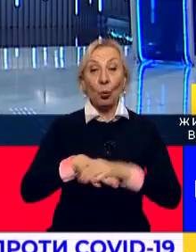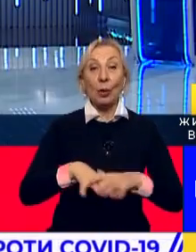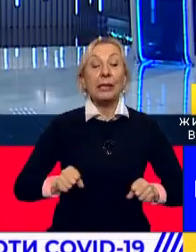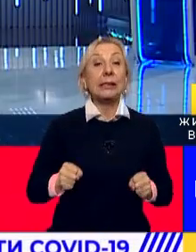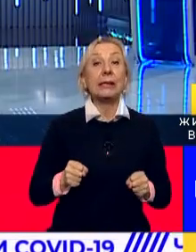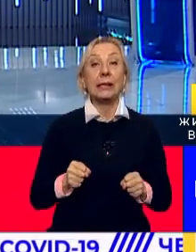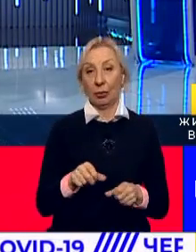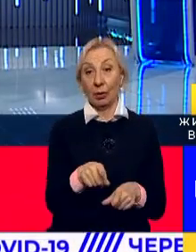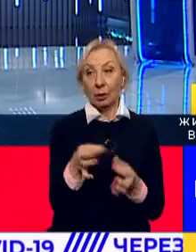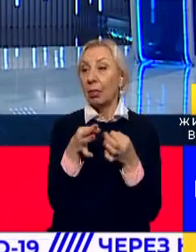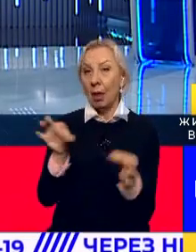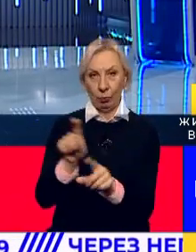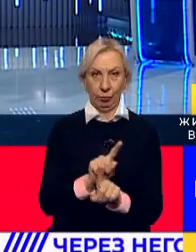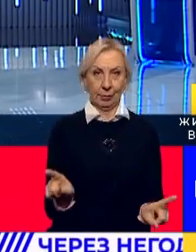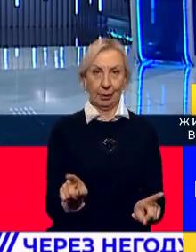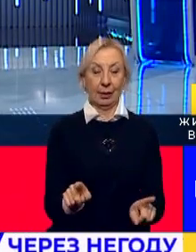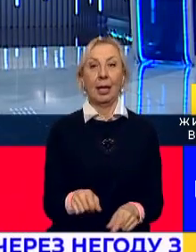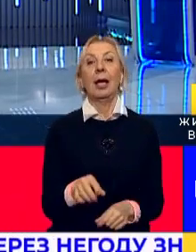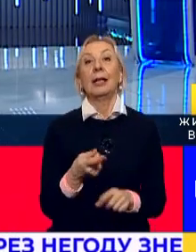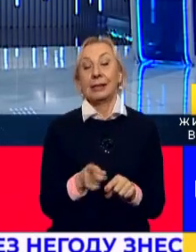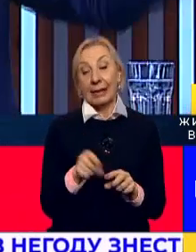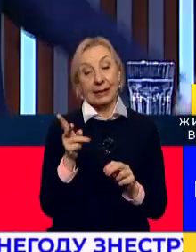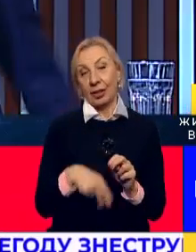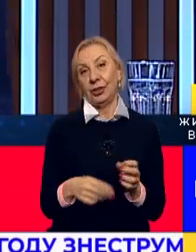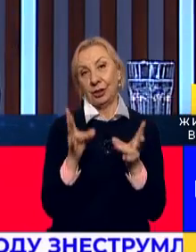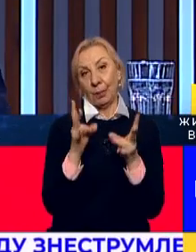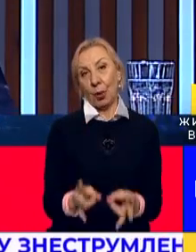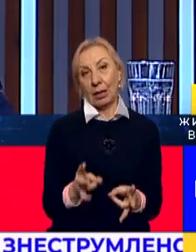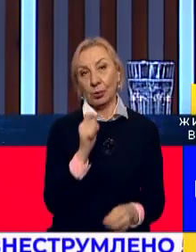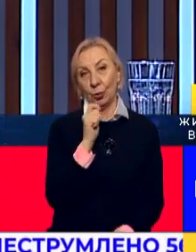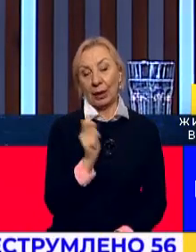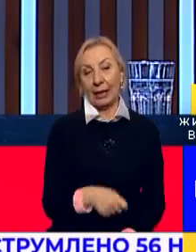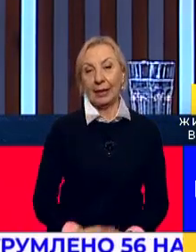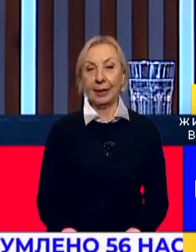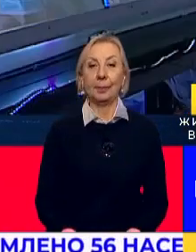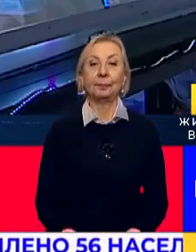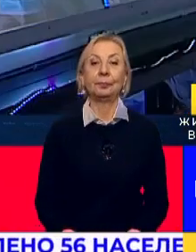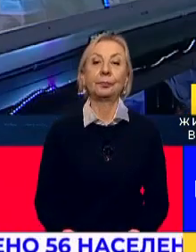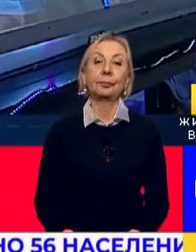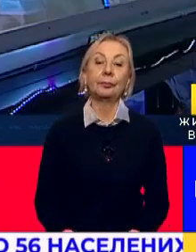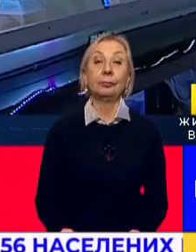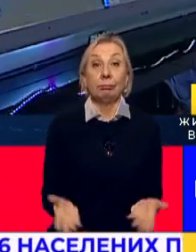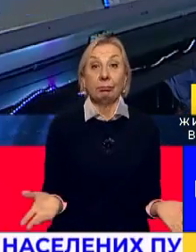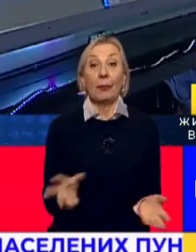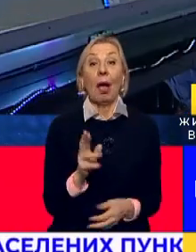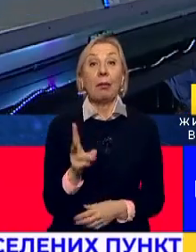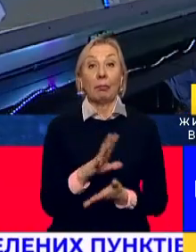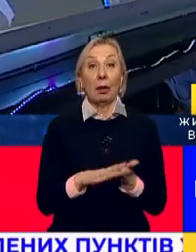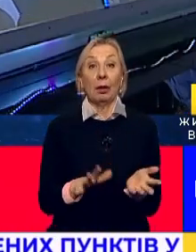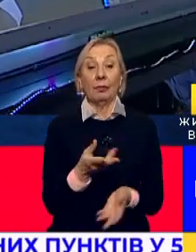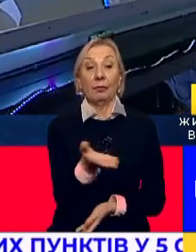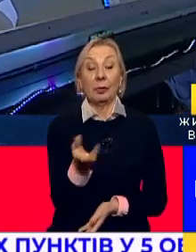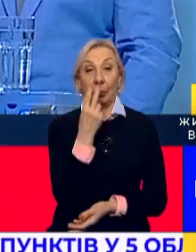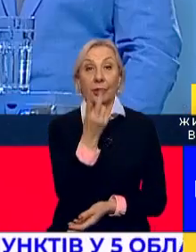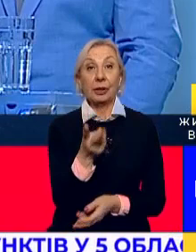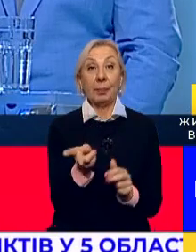що якщо його пустити на прямі перемовини із Путіним, це закінчиться поразкою України. Які в такому випадку сценарії ви бачите